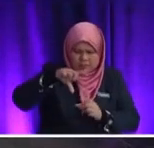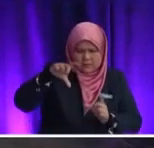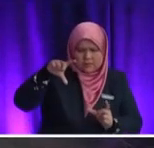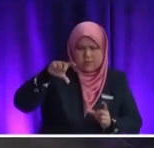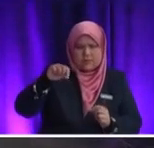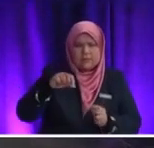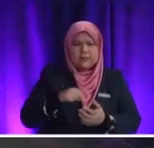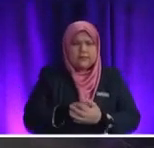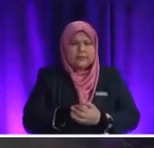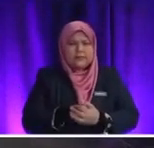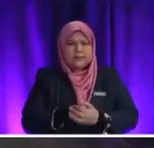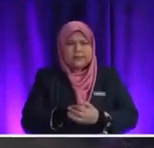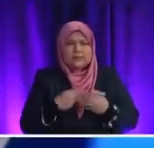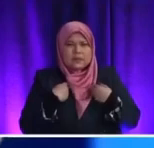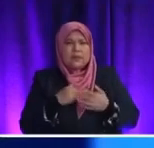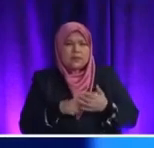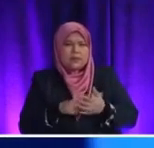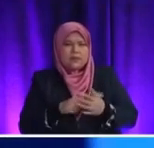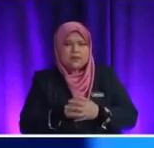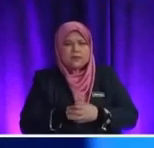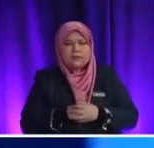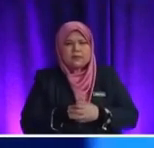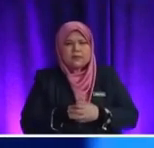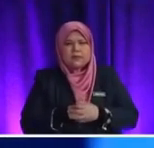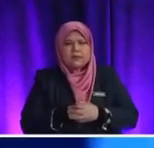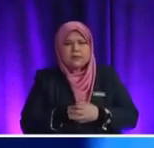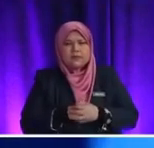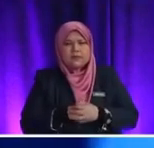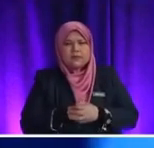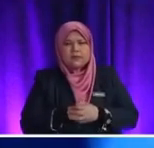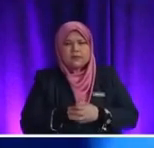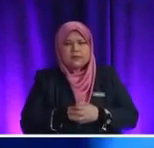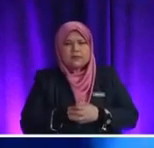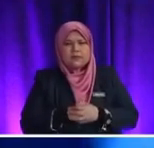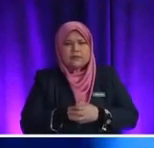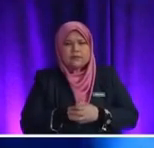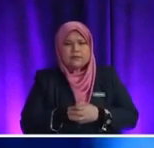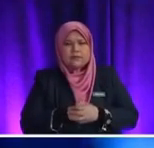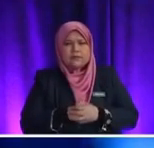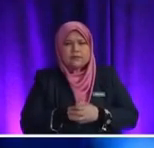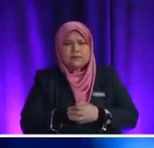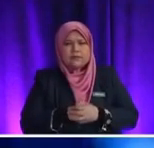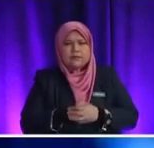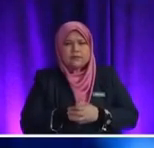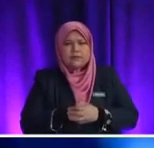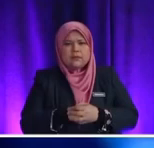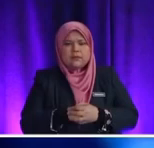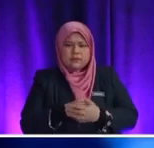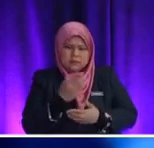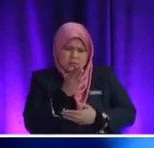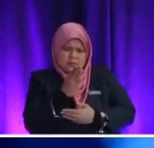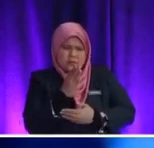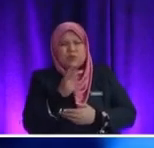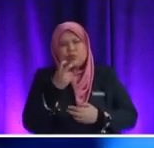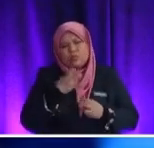dalam sel nih ada tak Hai mungkin sebab warna biru itu hilkar untuk kita melihat